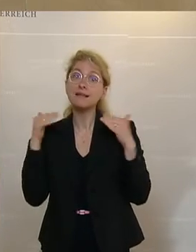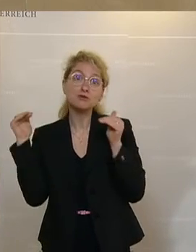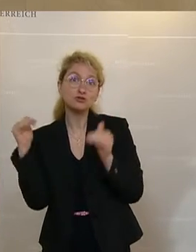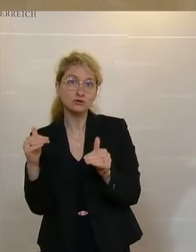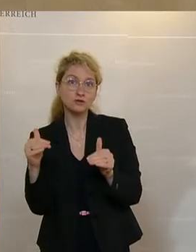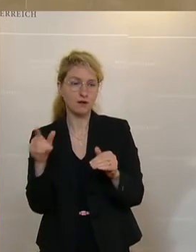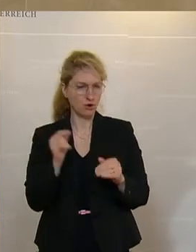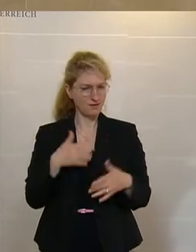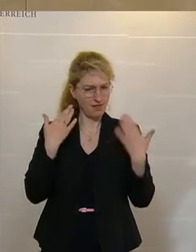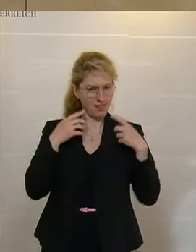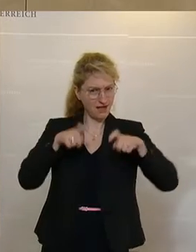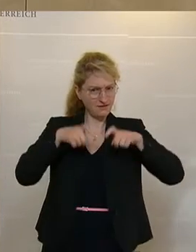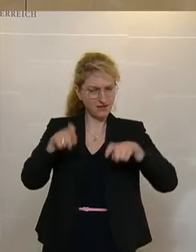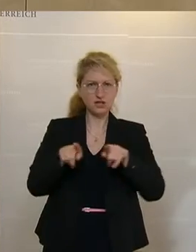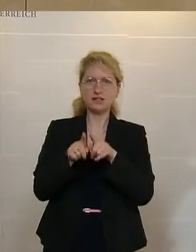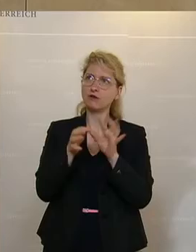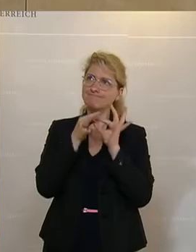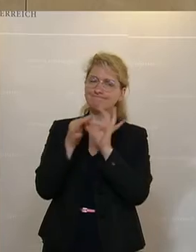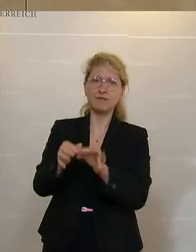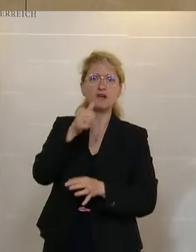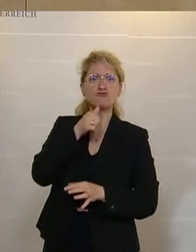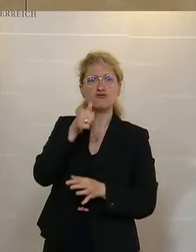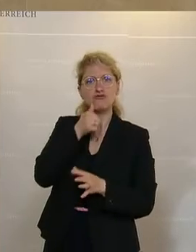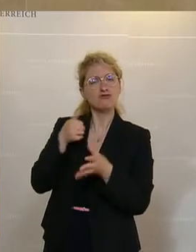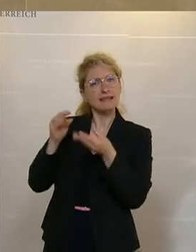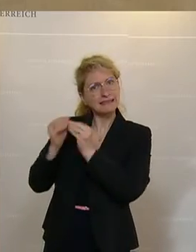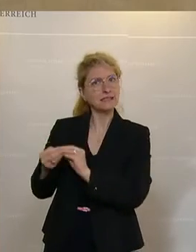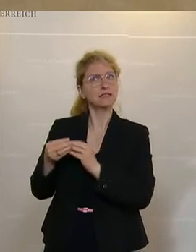eine Landwirtschaft im Sinne des Green Deals.